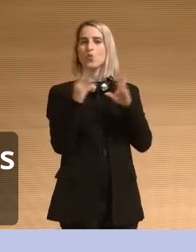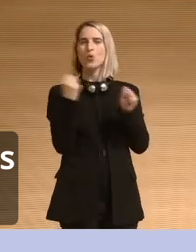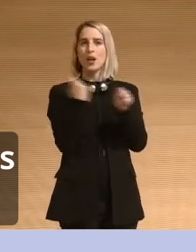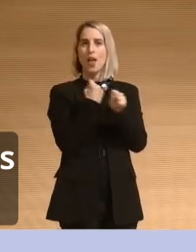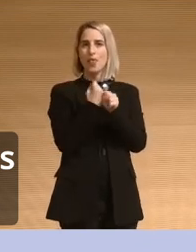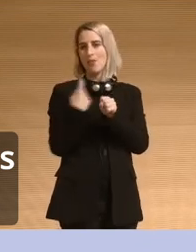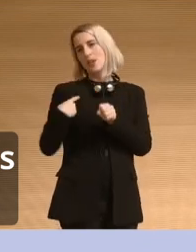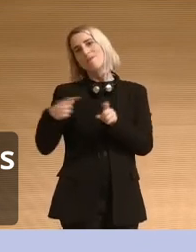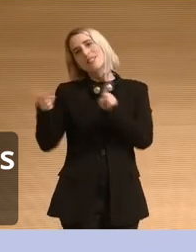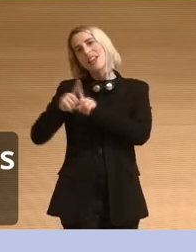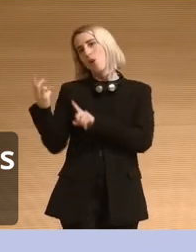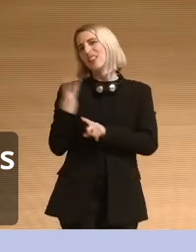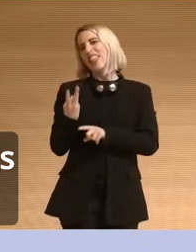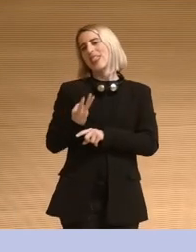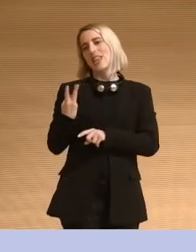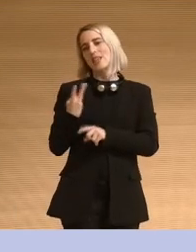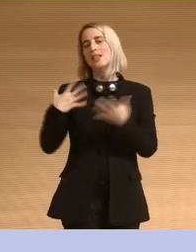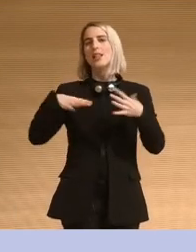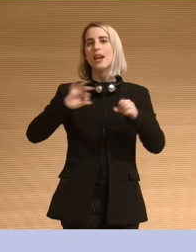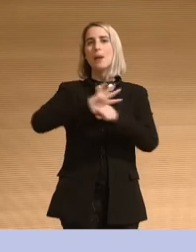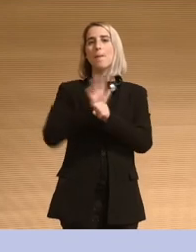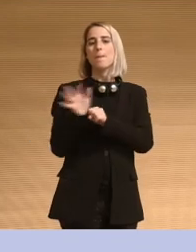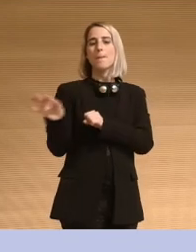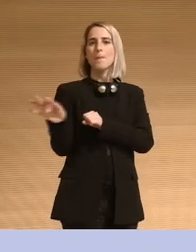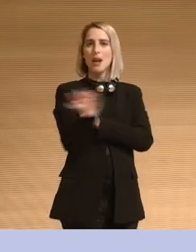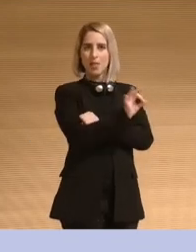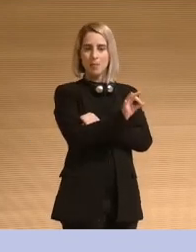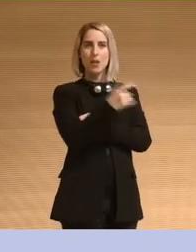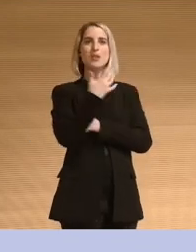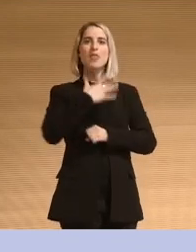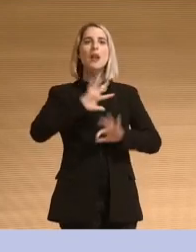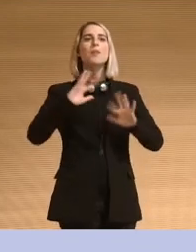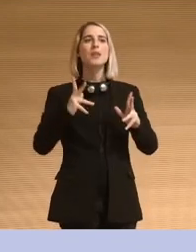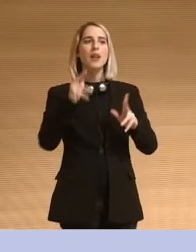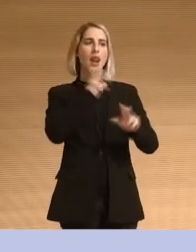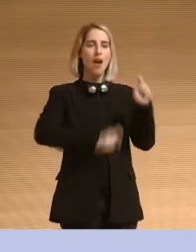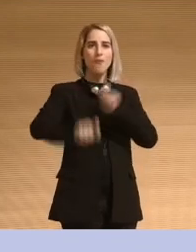εμού, στο ξεκίνημα της πανδημίας, να δημιουργήσουμε ένα μουσείο θετικών σκέψεων,